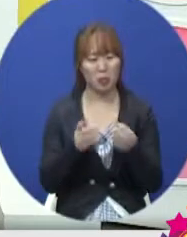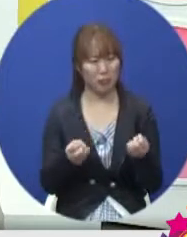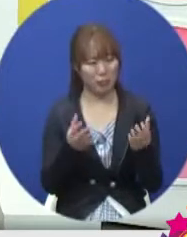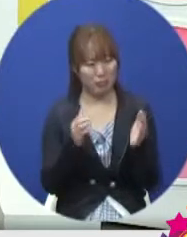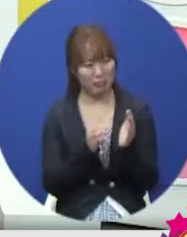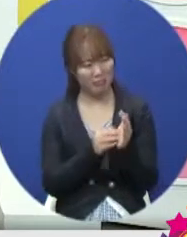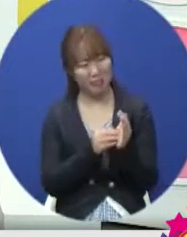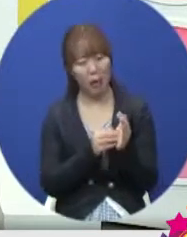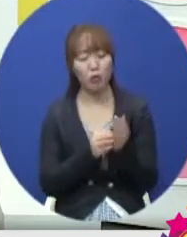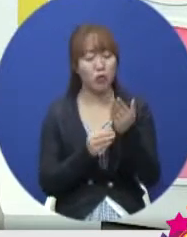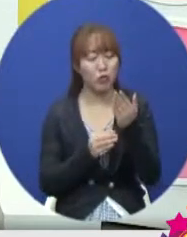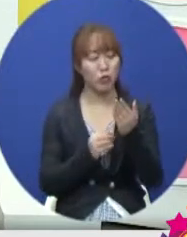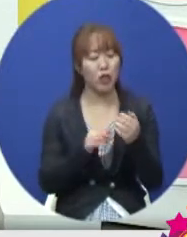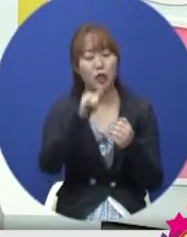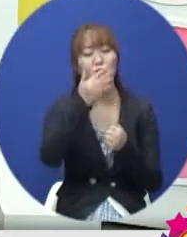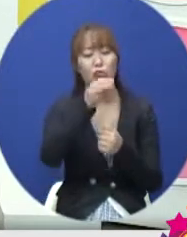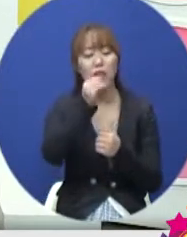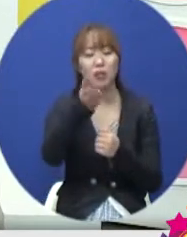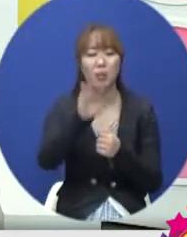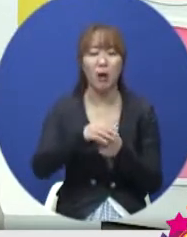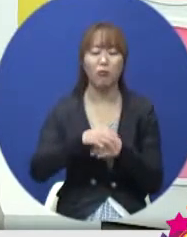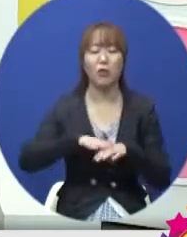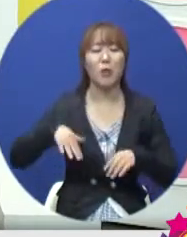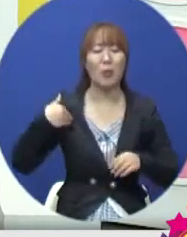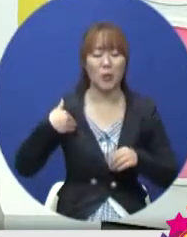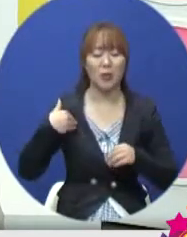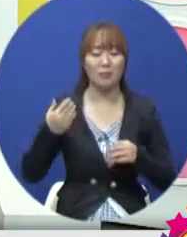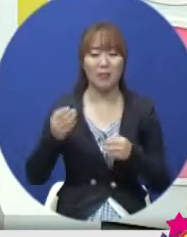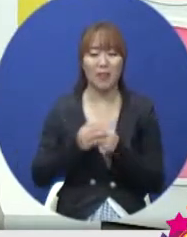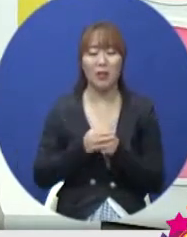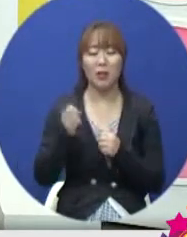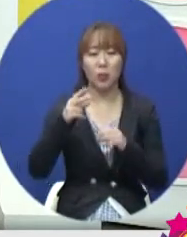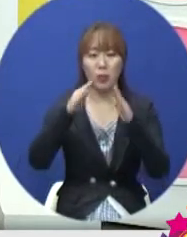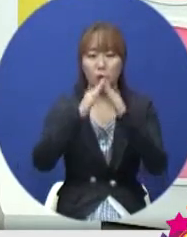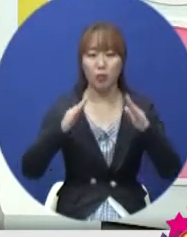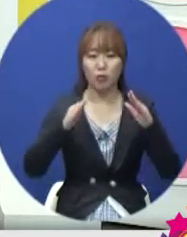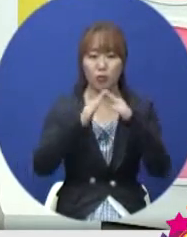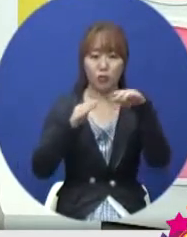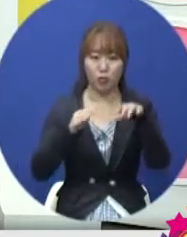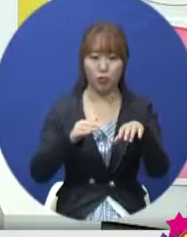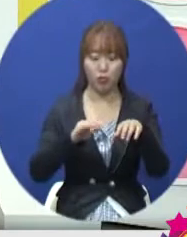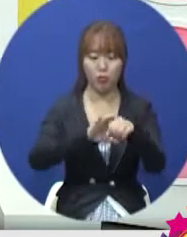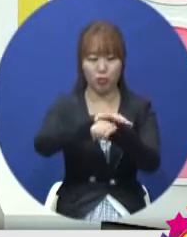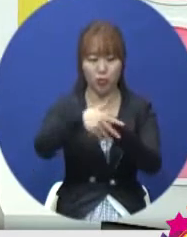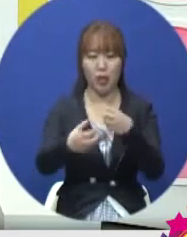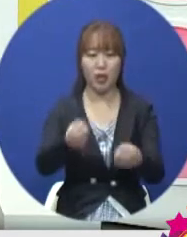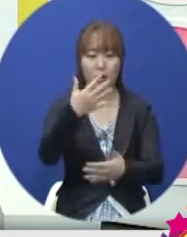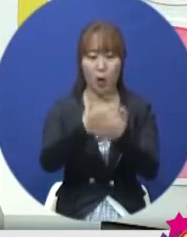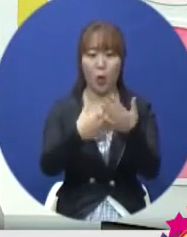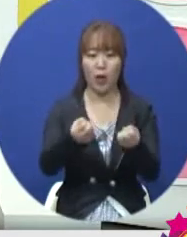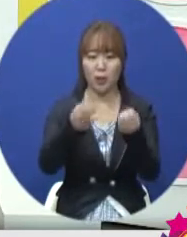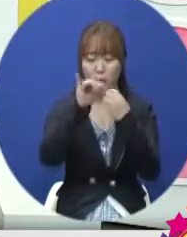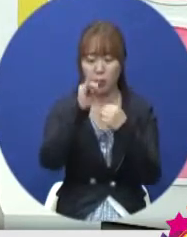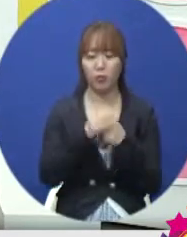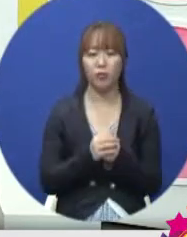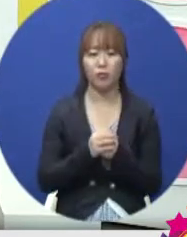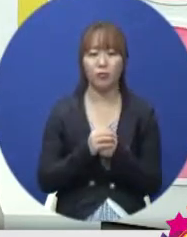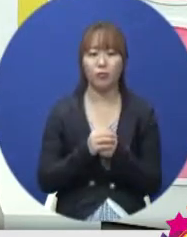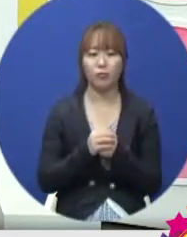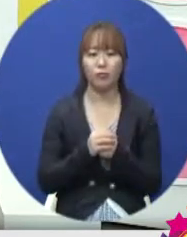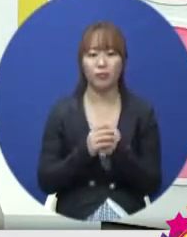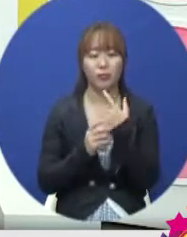축제까지 아, 있을 수도 있어요. 저희가 몰라서 그런데. 그렇죠. 있을 수 있을 그리고 또 전주 국제 영화제. 네. 아, 그거 있어요? 전주